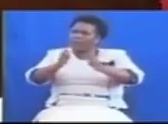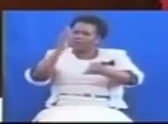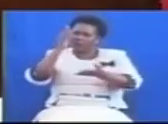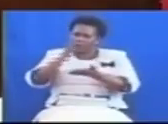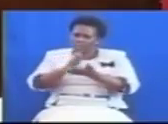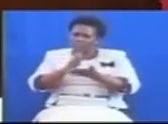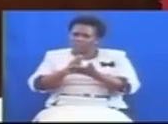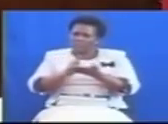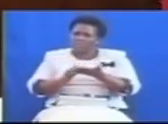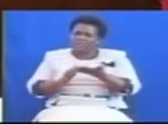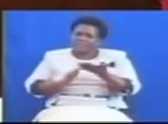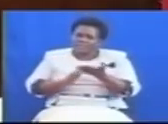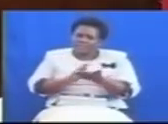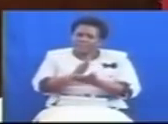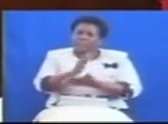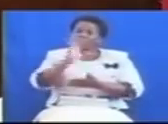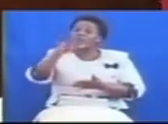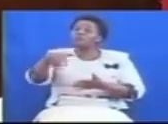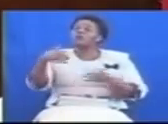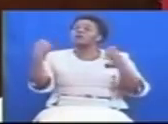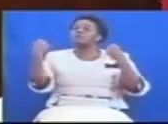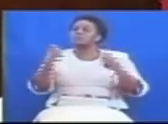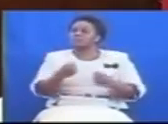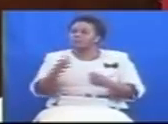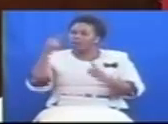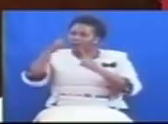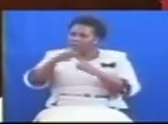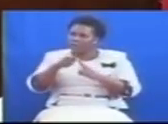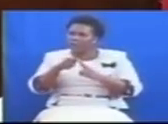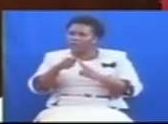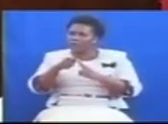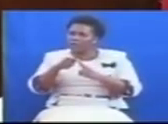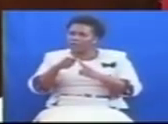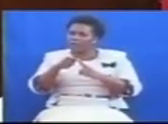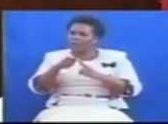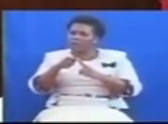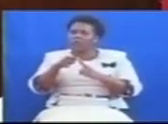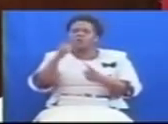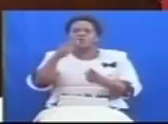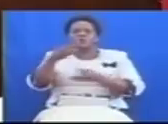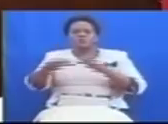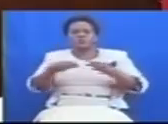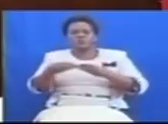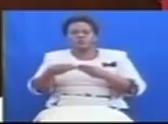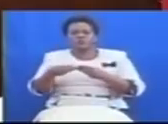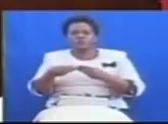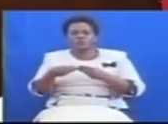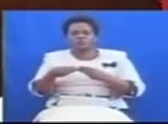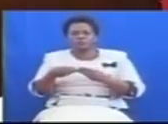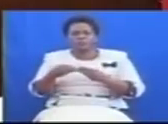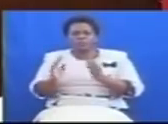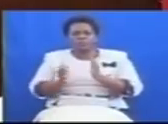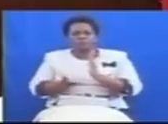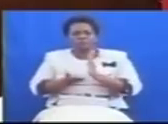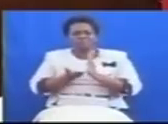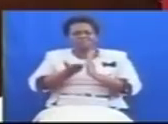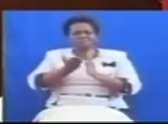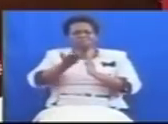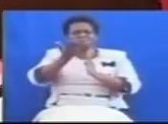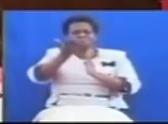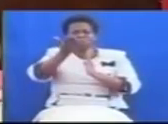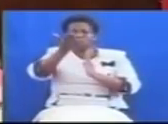kwa mwaka mzima ili kusudi kuspeed up ukuaji wa uchumi ambao ndio kitovu cha wilaya nzima ya Mufindi?